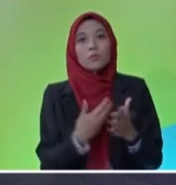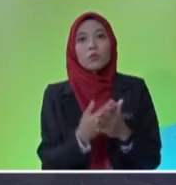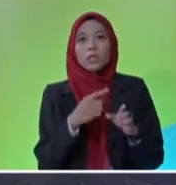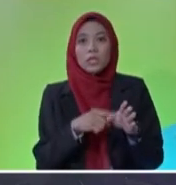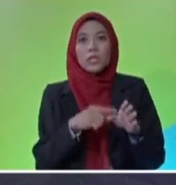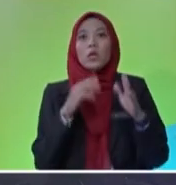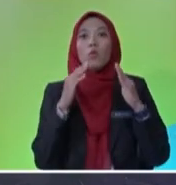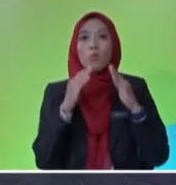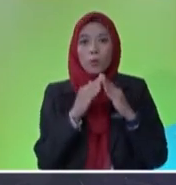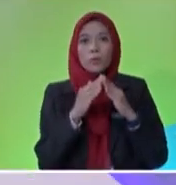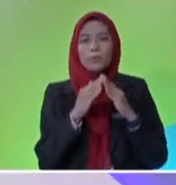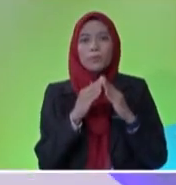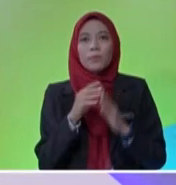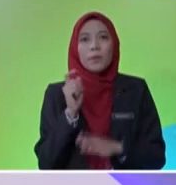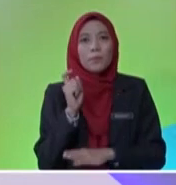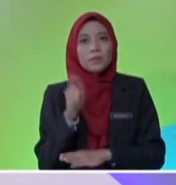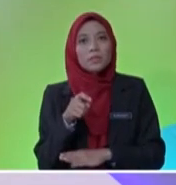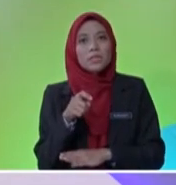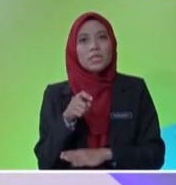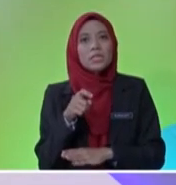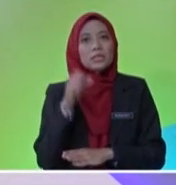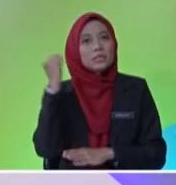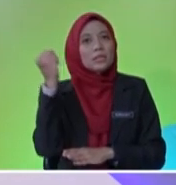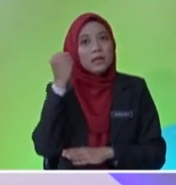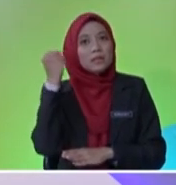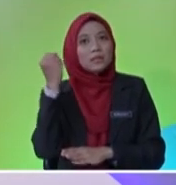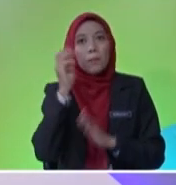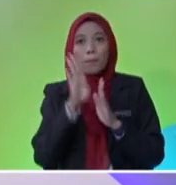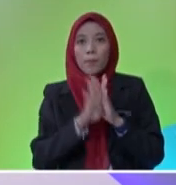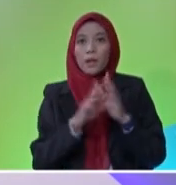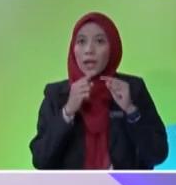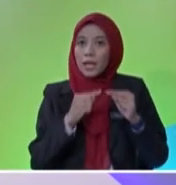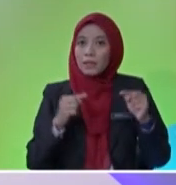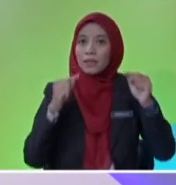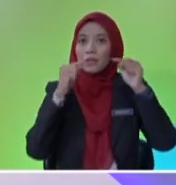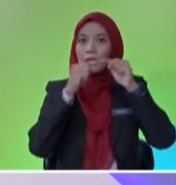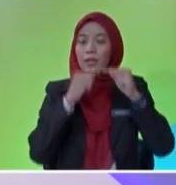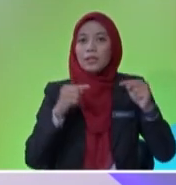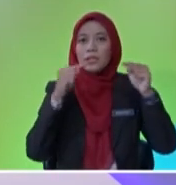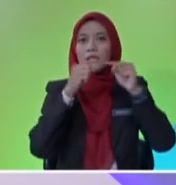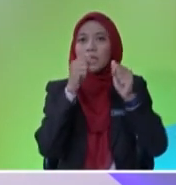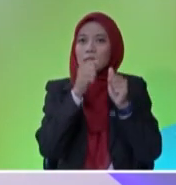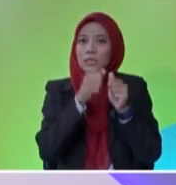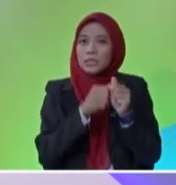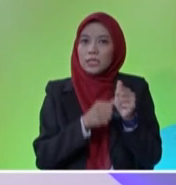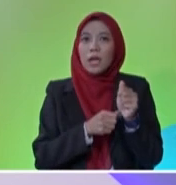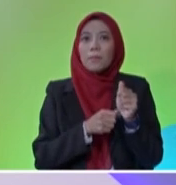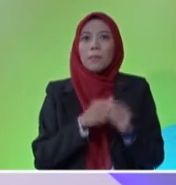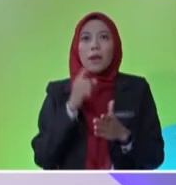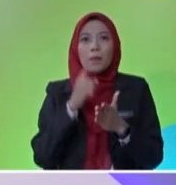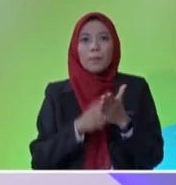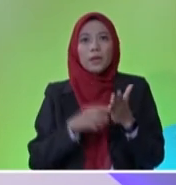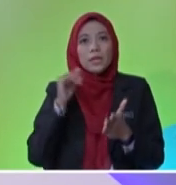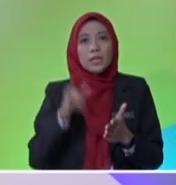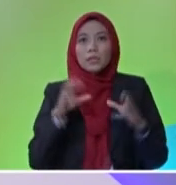ada pastikan Setia se bhar hati-hati dalam Setiap perkara yang dilakukan dalam menggunakan